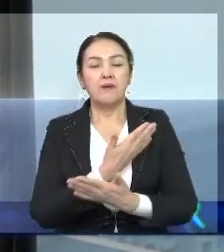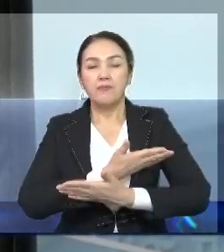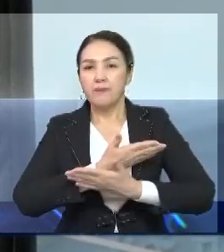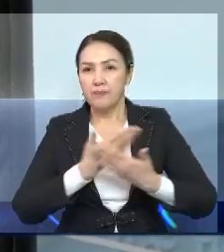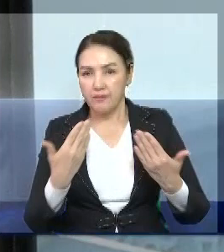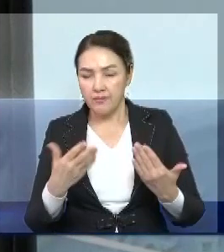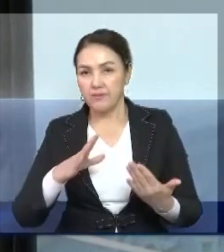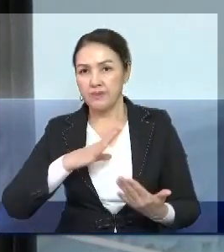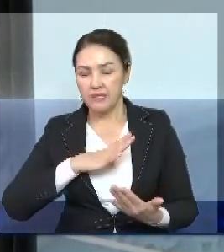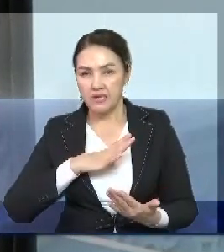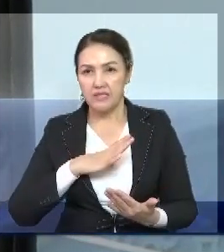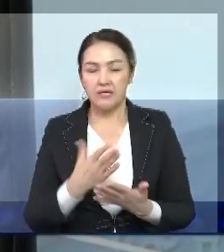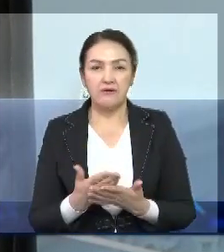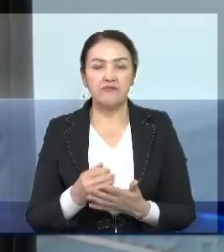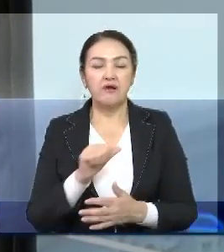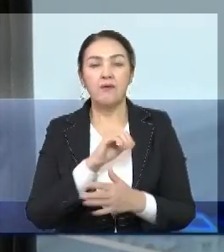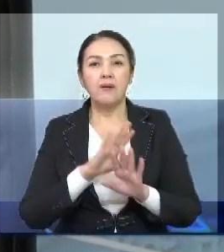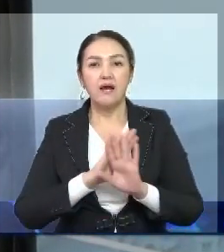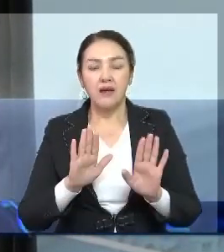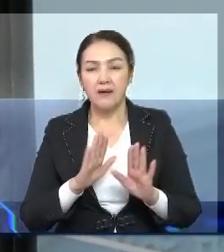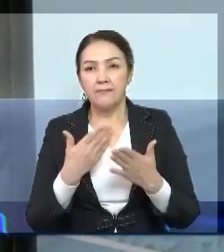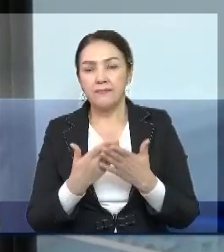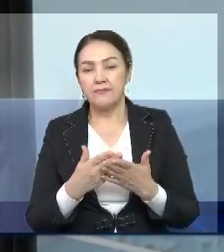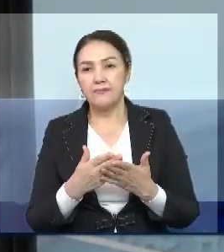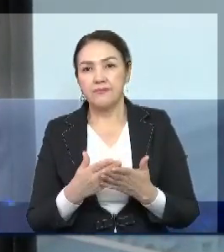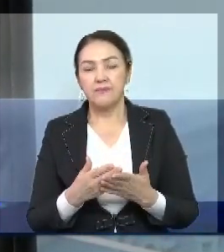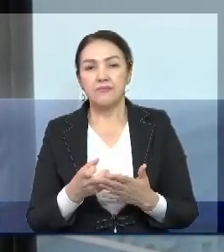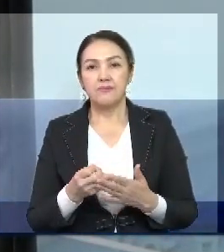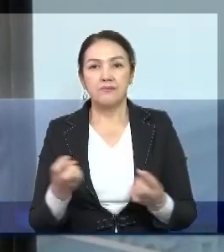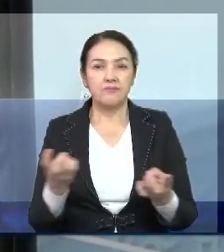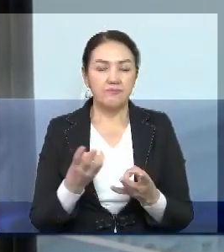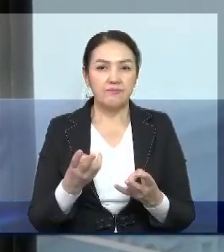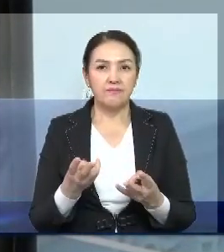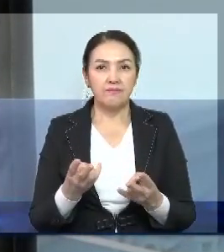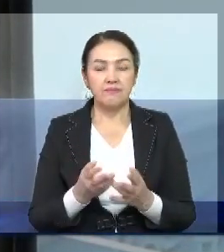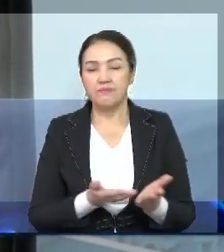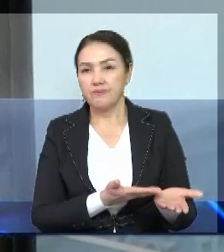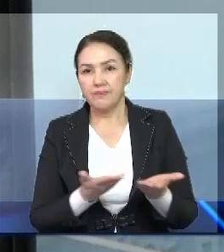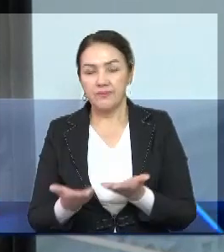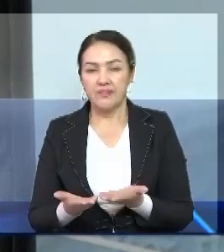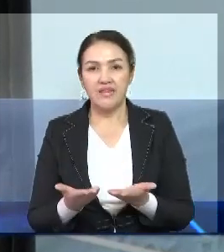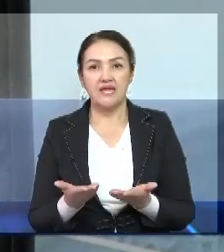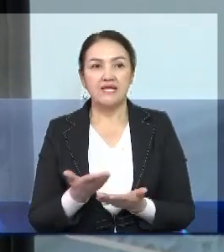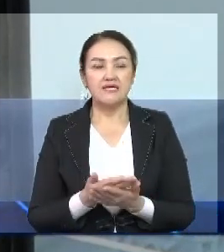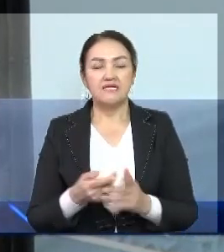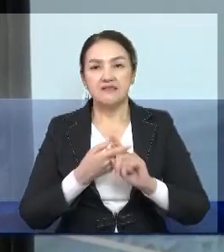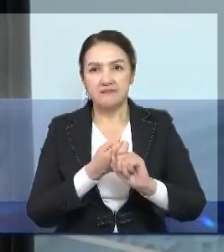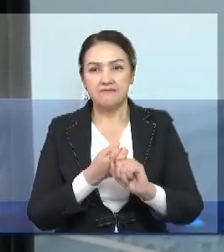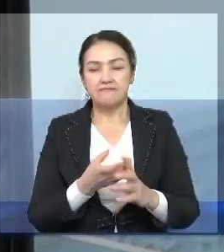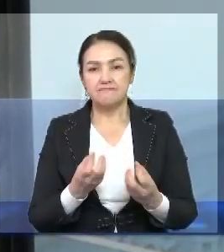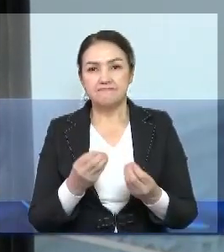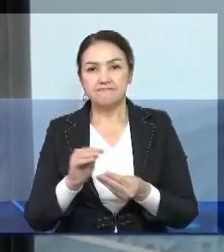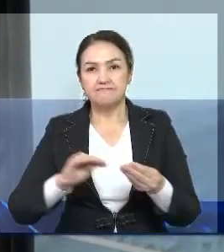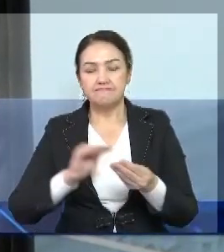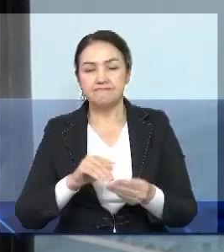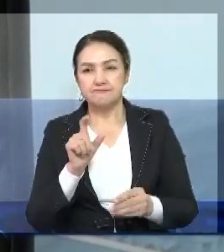алмаған күмән болса, вакцинация алмаған жағдайлар болса, вакцинация алуды шақырамыз. Өйткені бұл инфекция тағы да айтыламын,